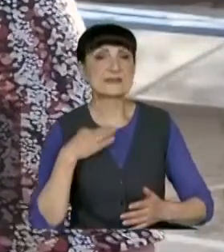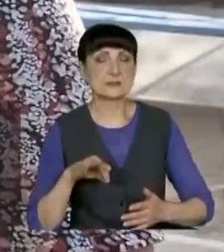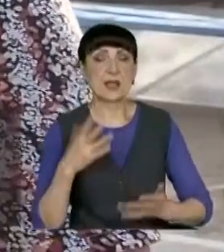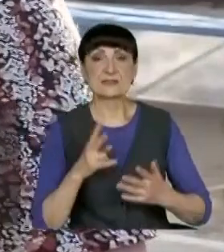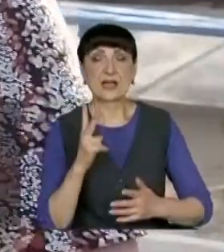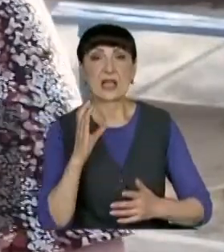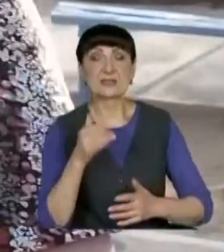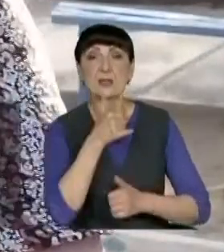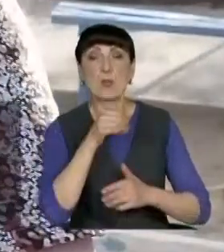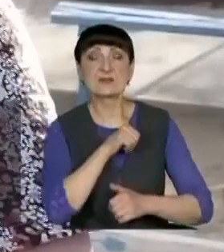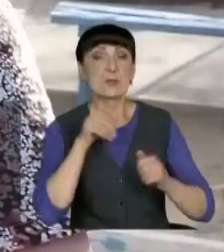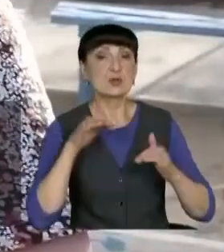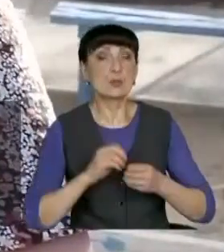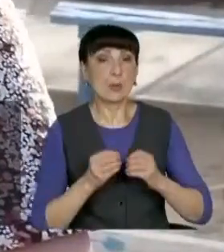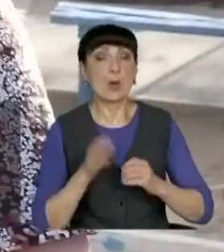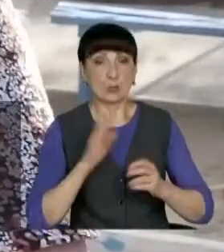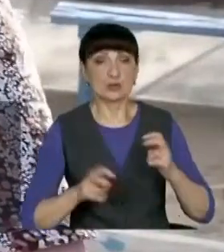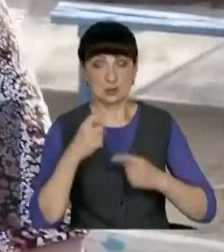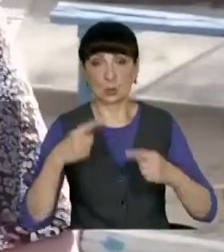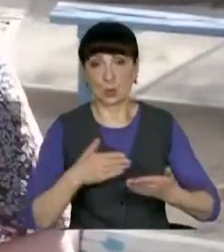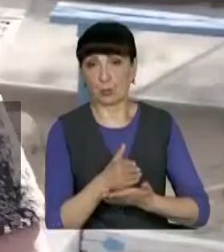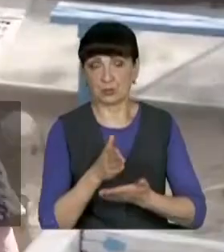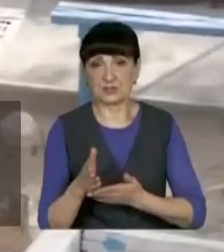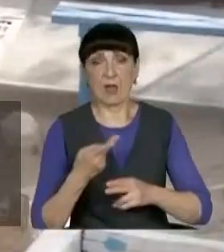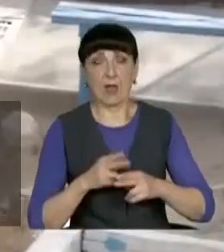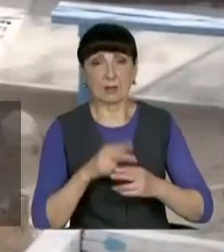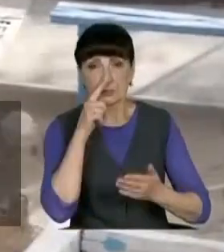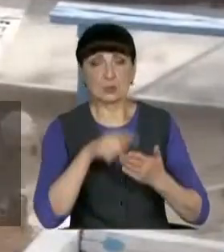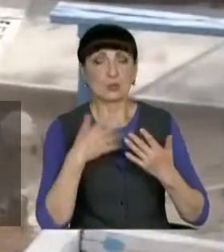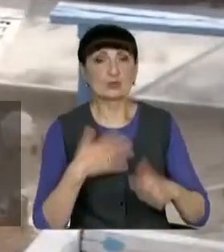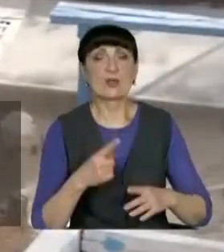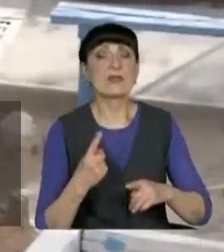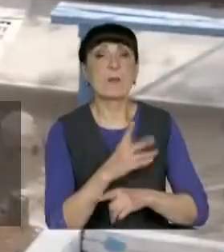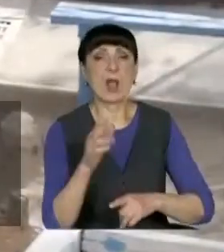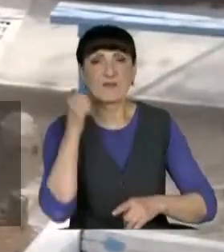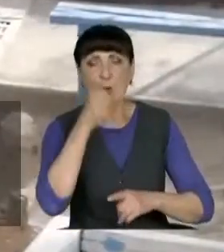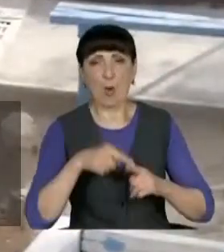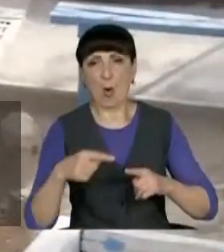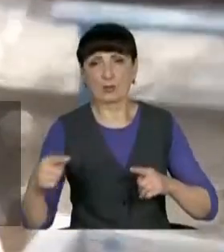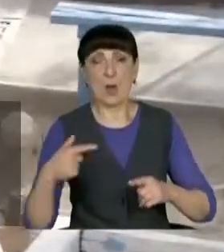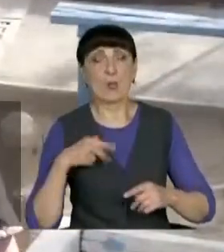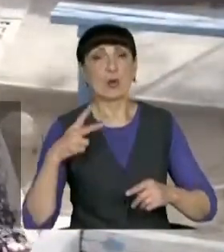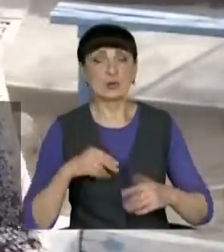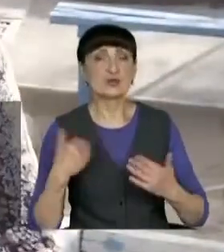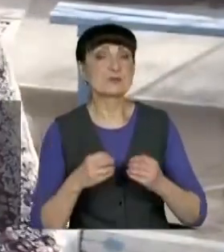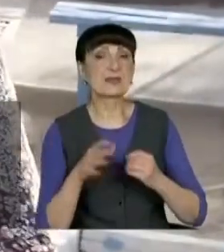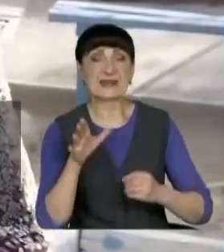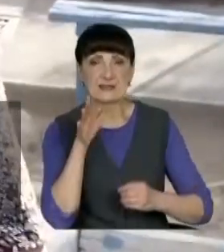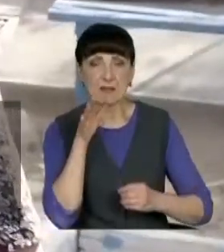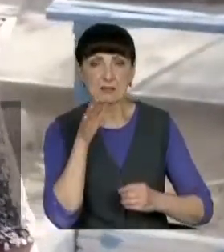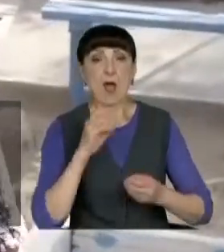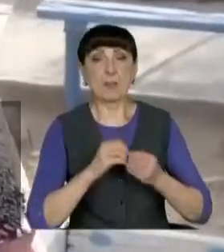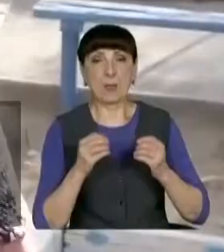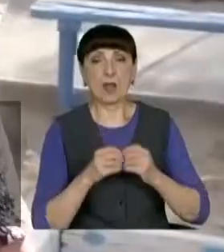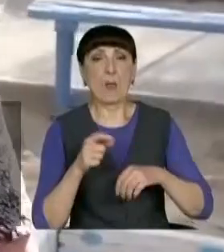КСК не могут сами решить проблему, пусть ищут другие пути. Ведь это происходит уже далеко не первый год. Например, моей дочери сейчас 15 лет, а проблема